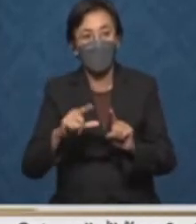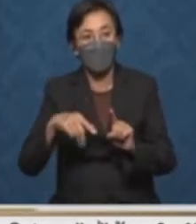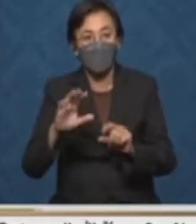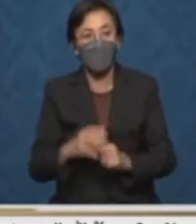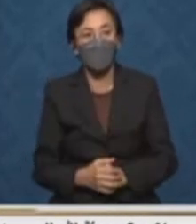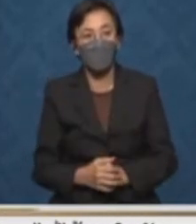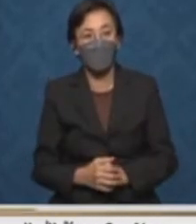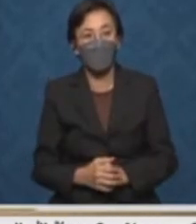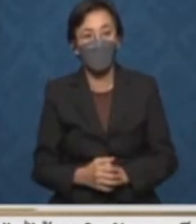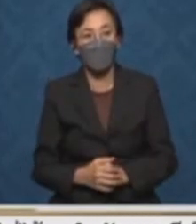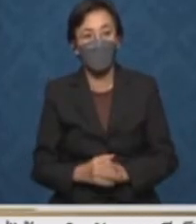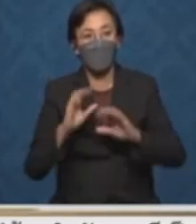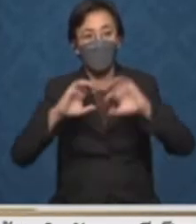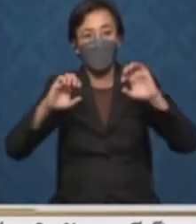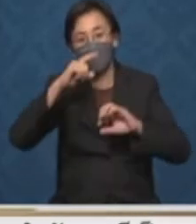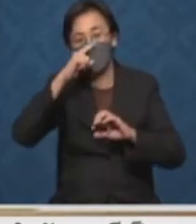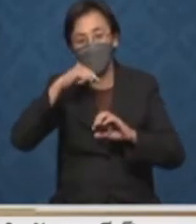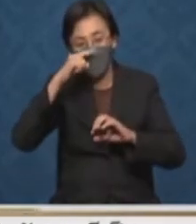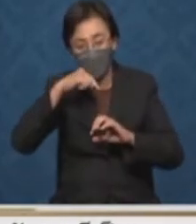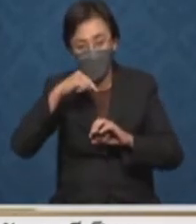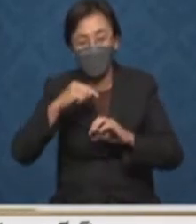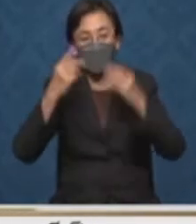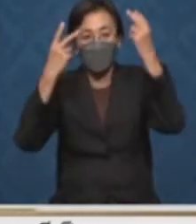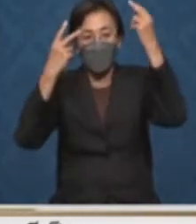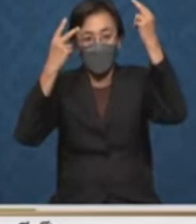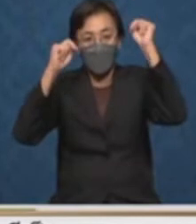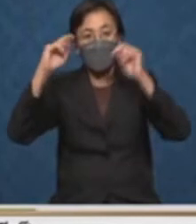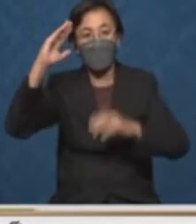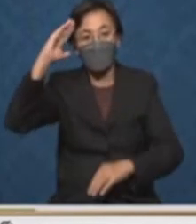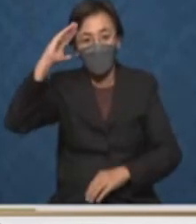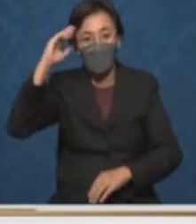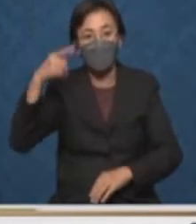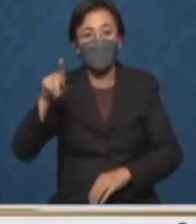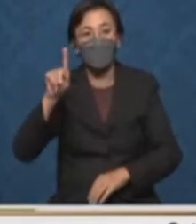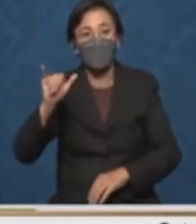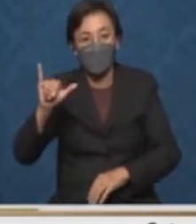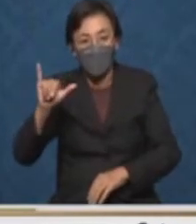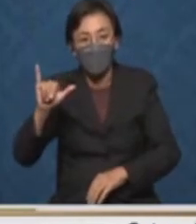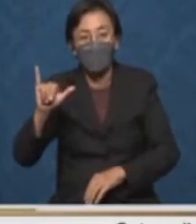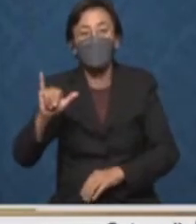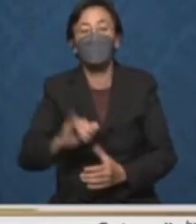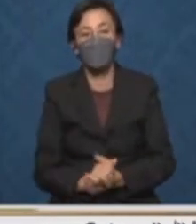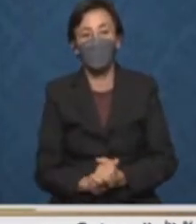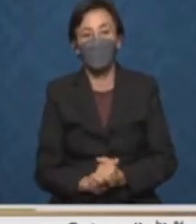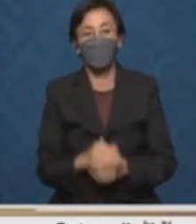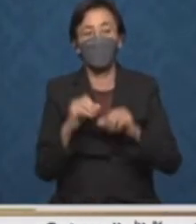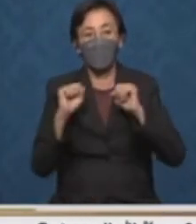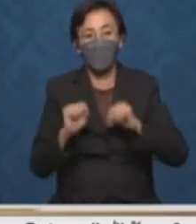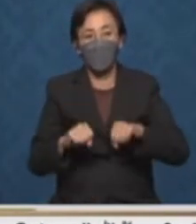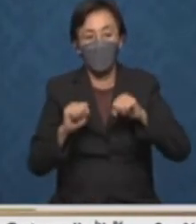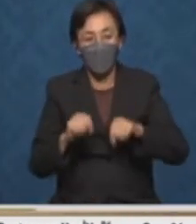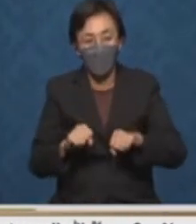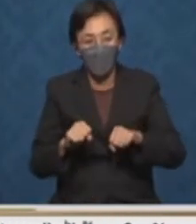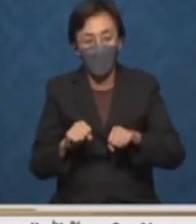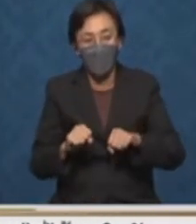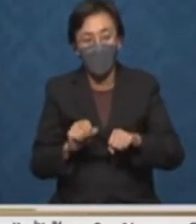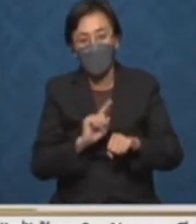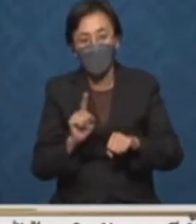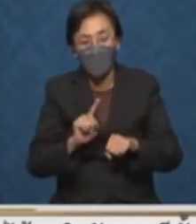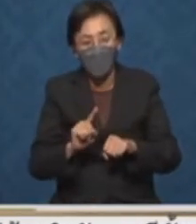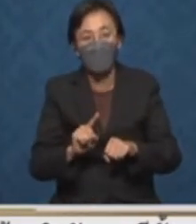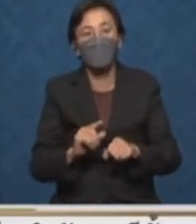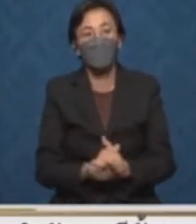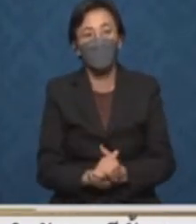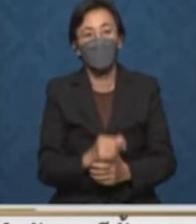ทยครับรัฐบาลไทยก็ประยุทธ์นี่แหละเป็นนายกอ่ะครม.ก็อนุมัติวิธีการจัดซื้อแบบ